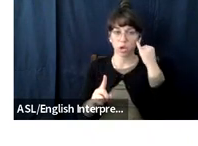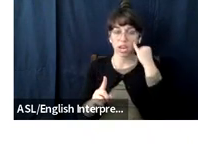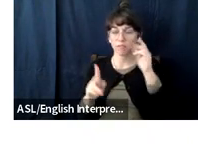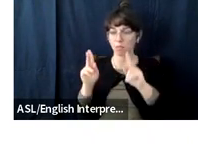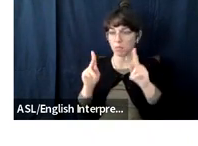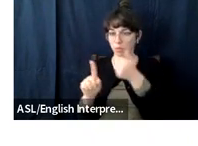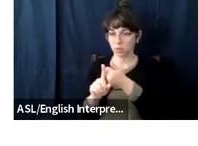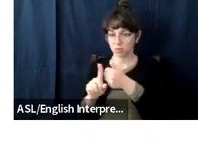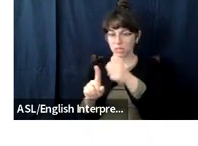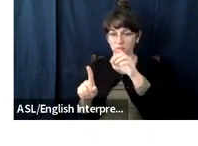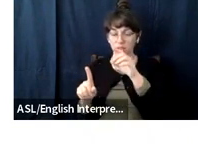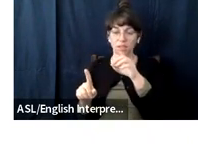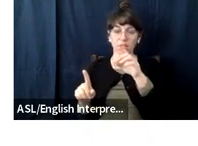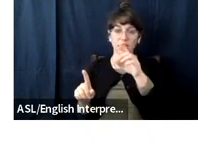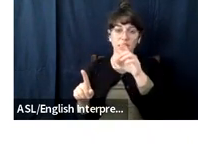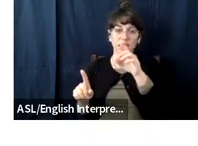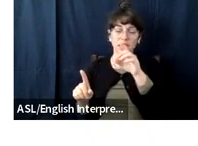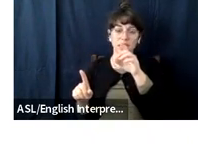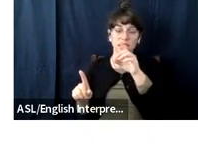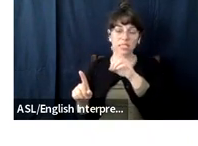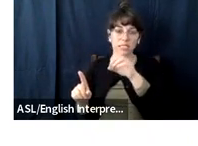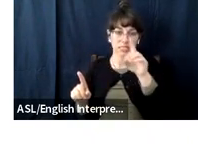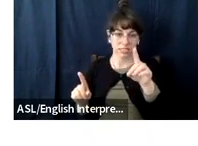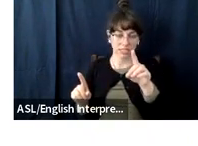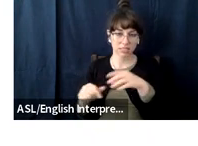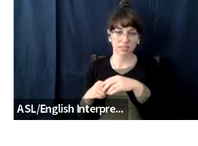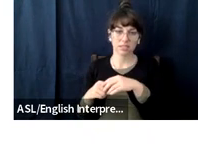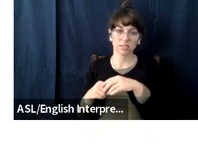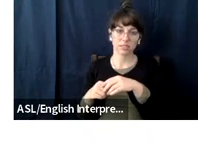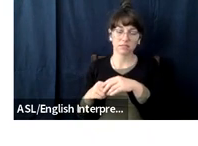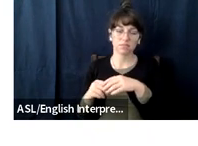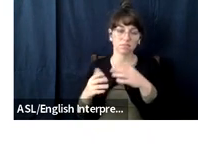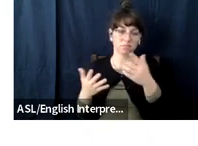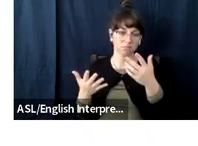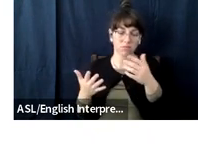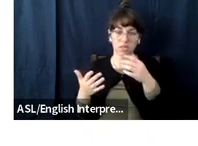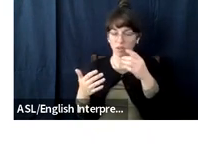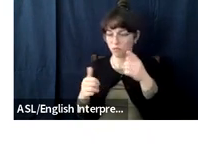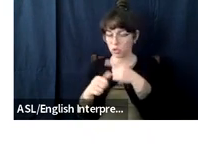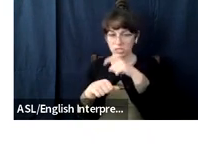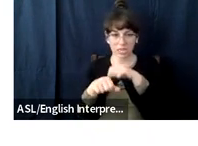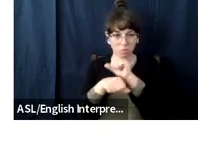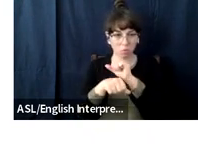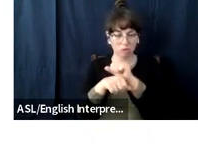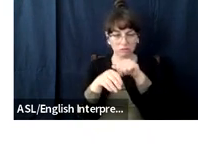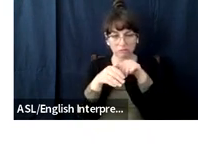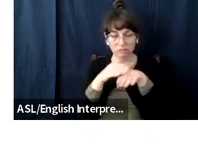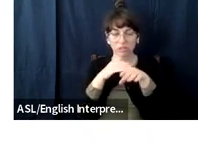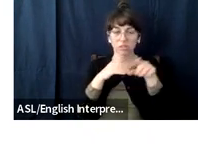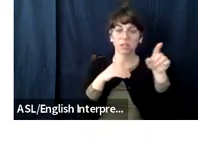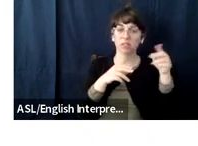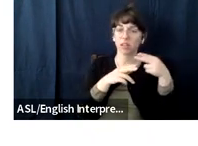disabilities to get their foot in the door and learn some work skills. They were called work activity programs,